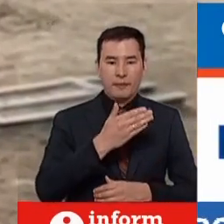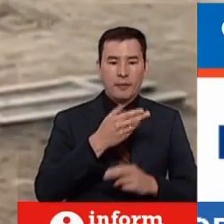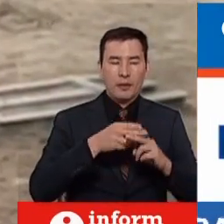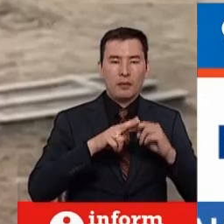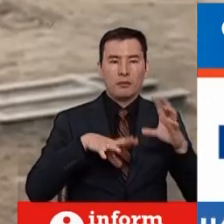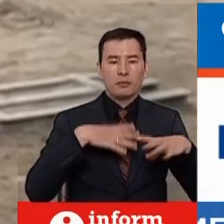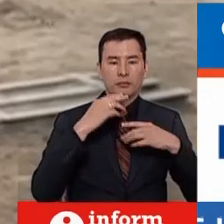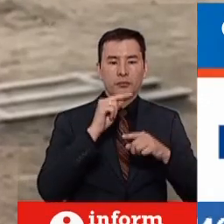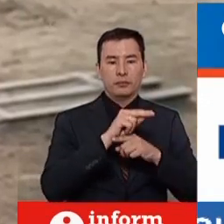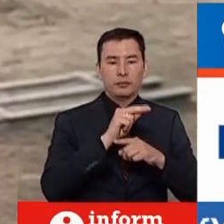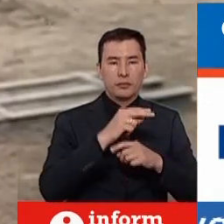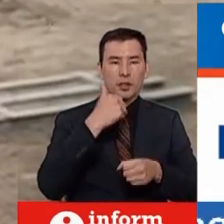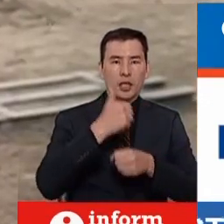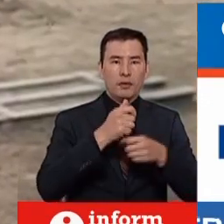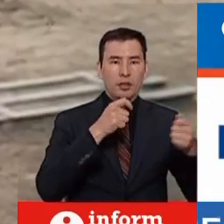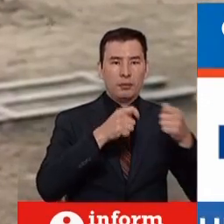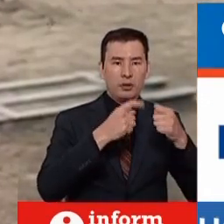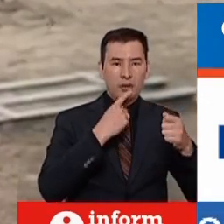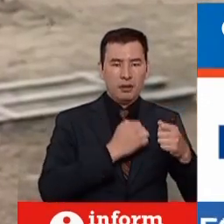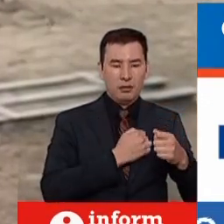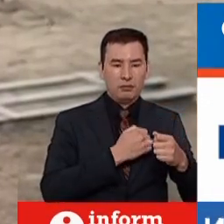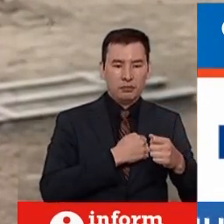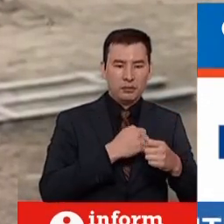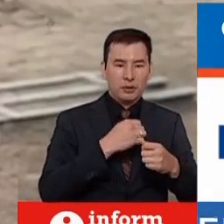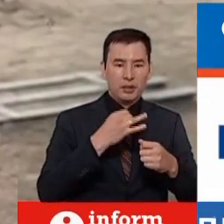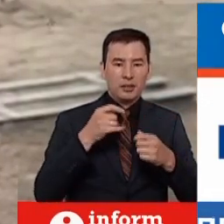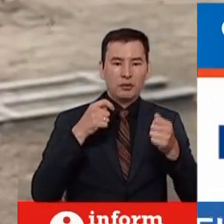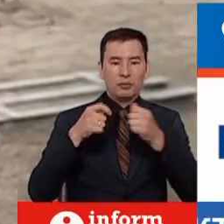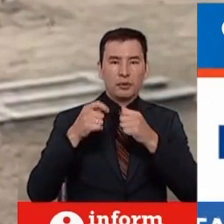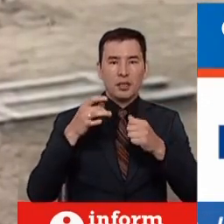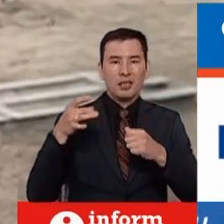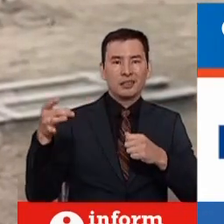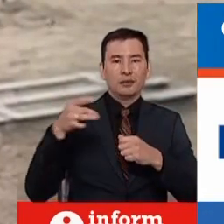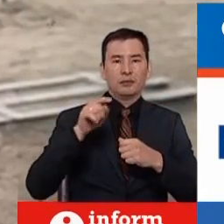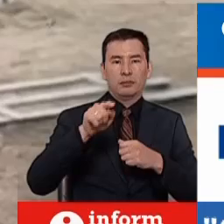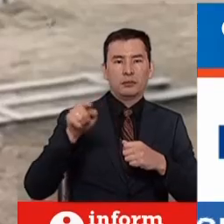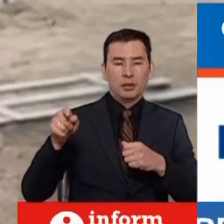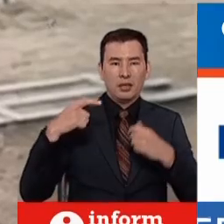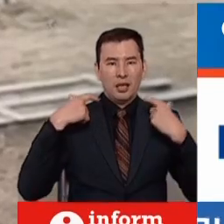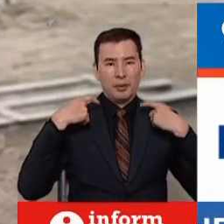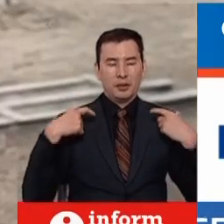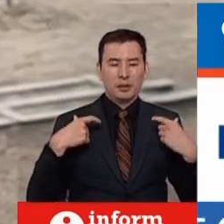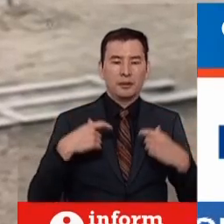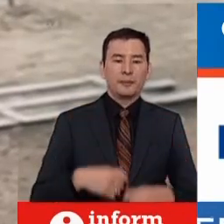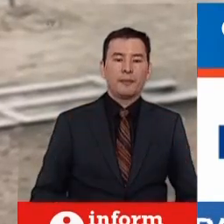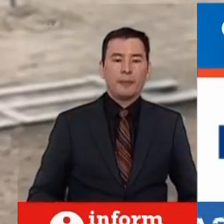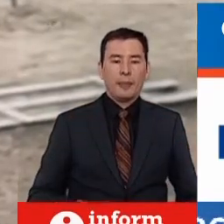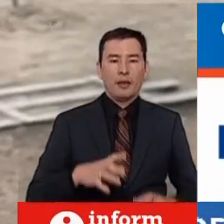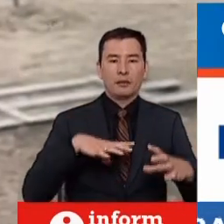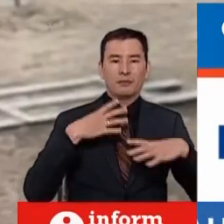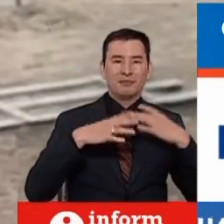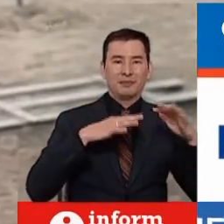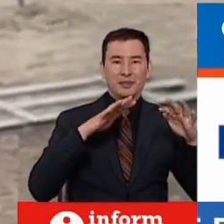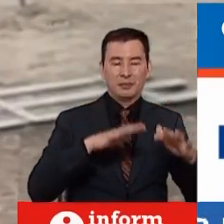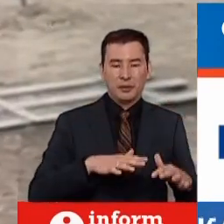обучаемых привлекаются главнокомандующий вооруженными силами командующий региональная командами командиры воинских частей на занятиях